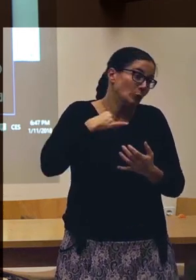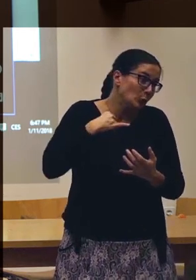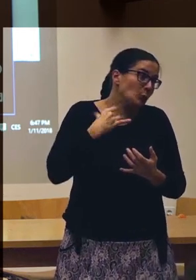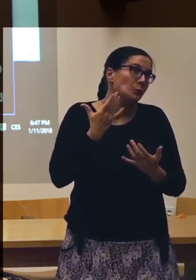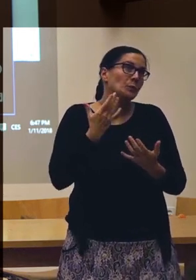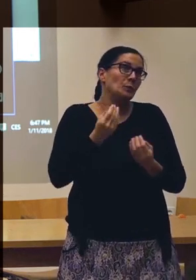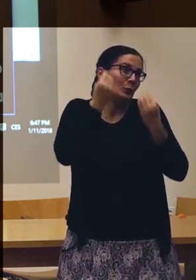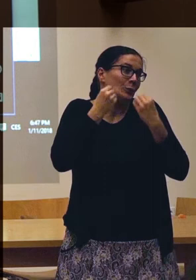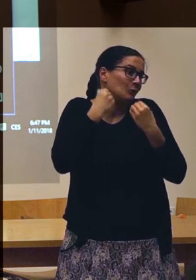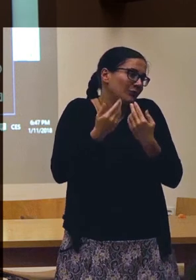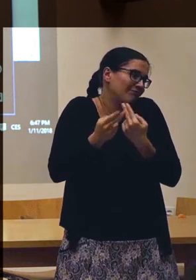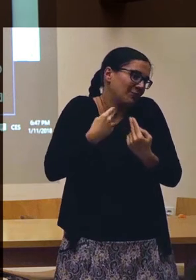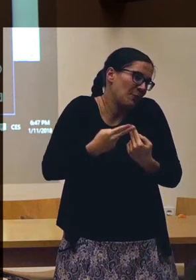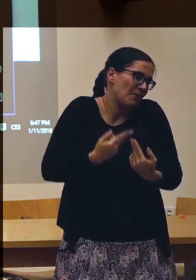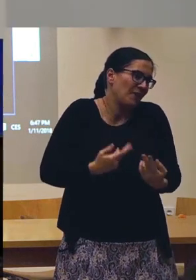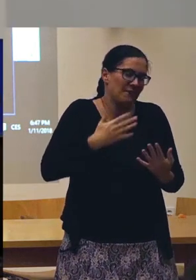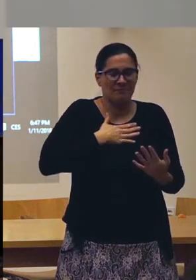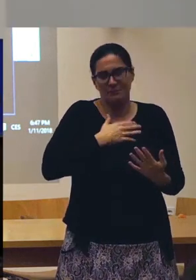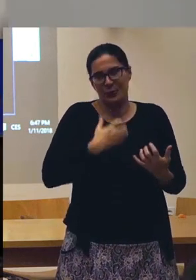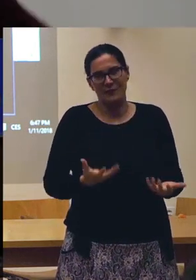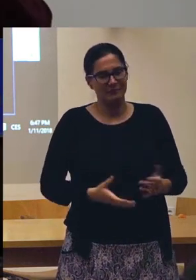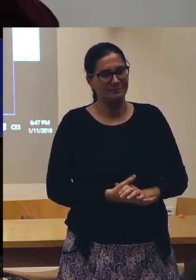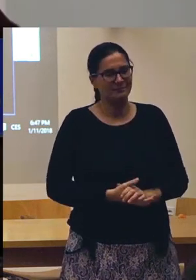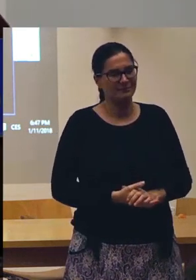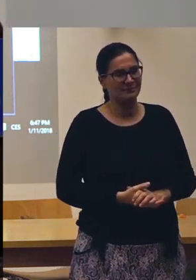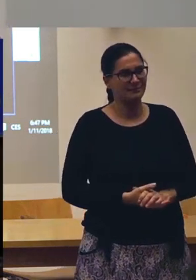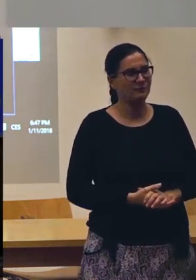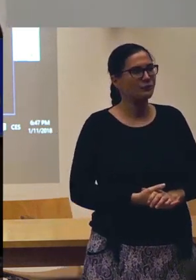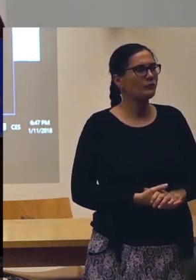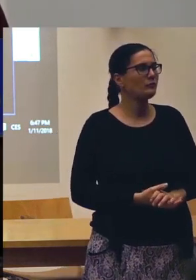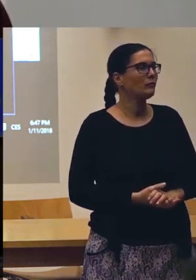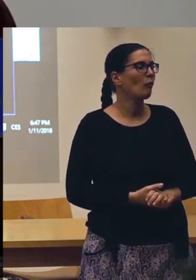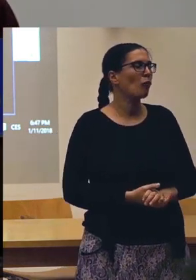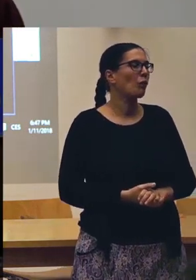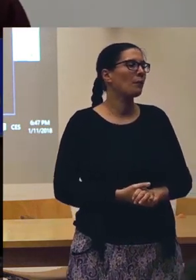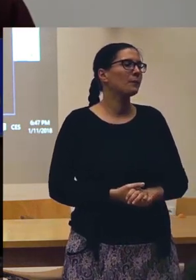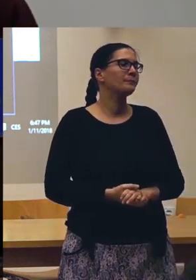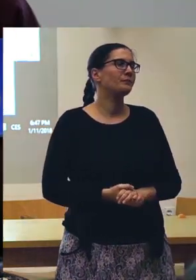the Feminist Institution research. Okay, bye bye.